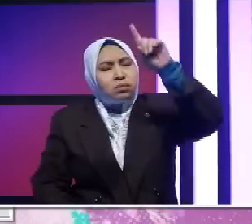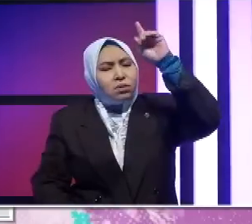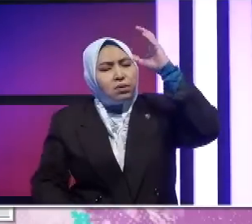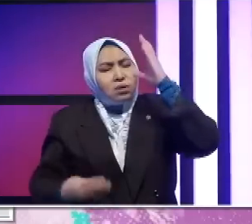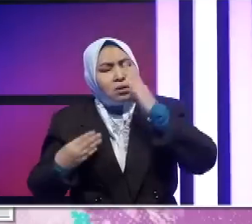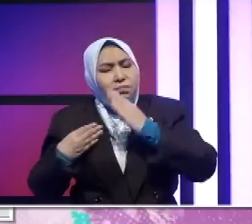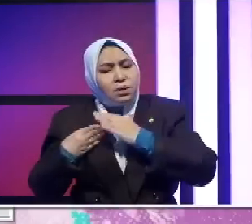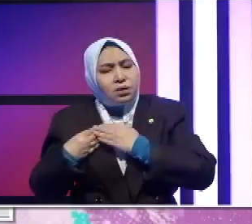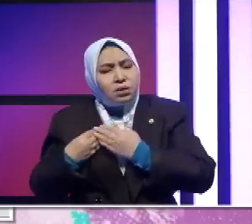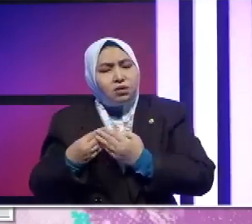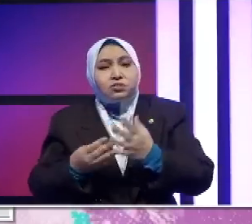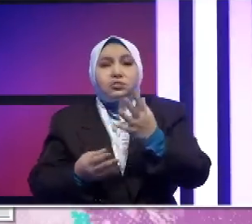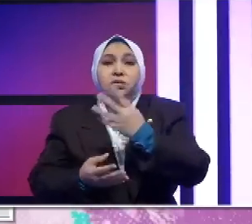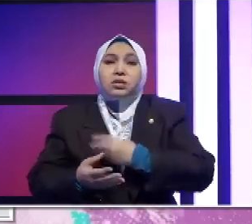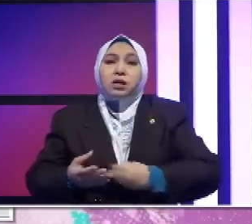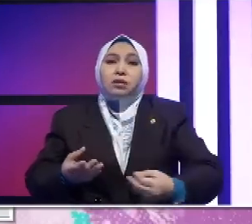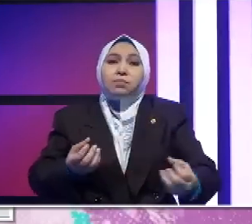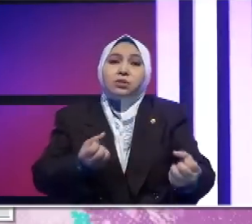الرحمن